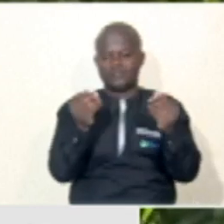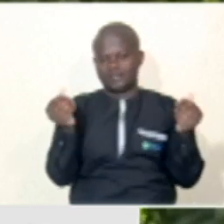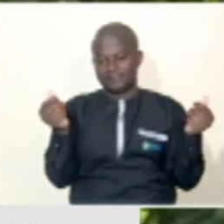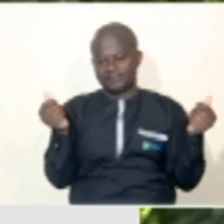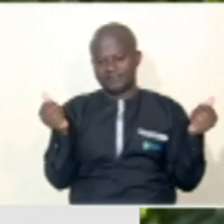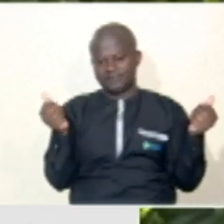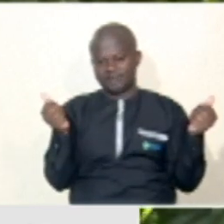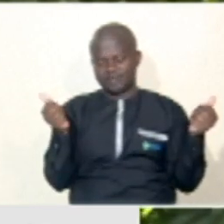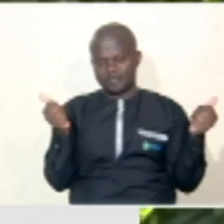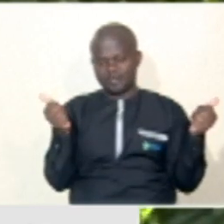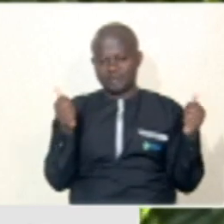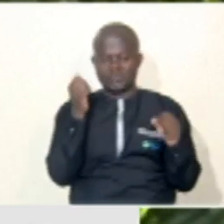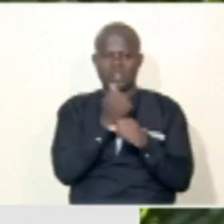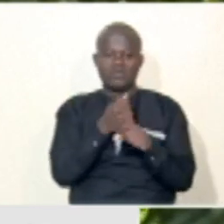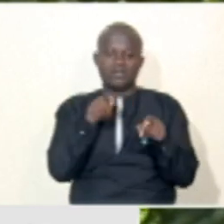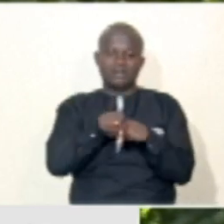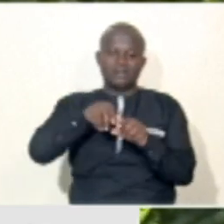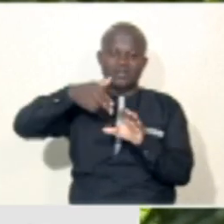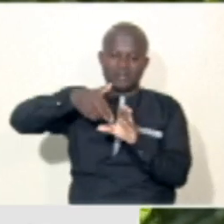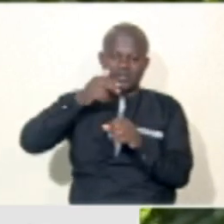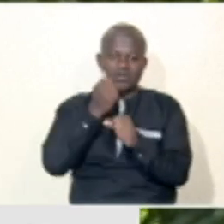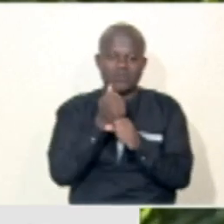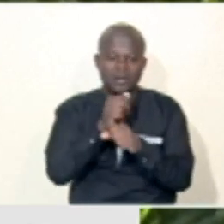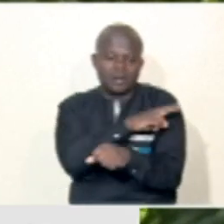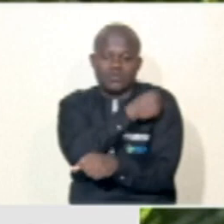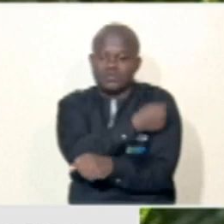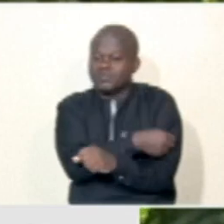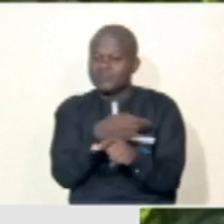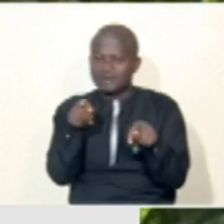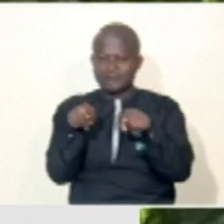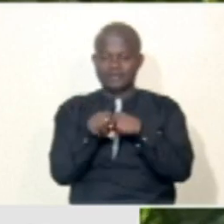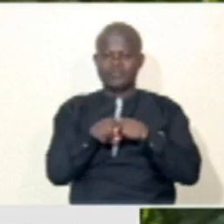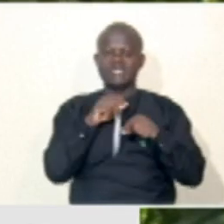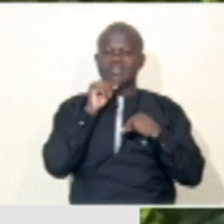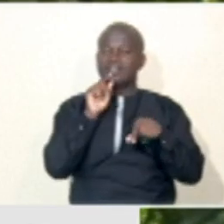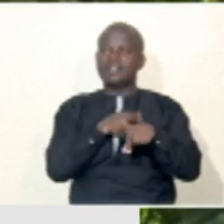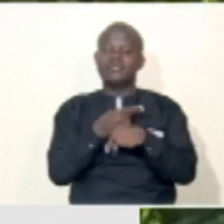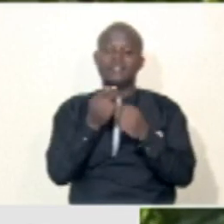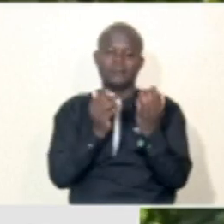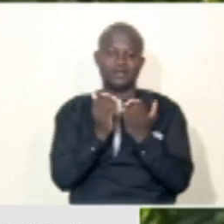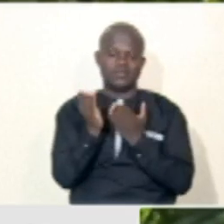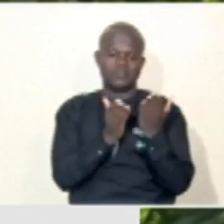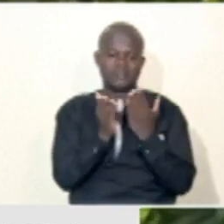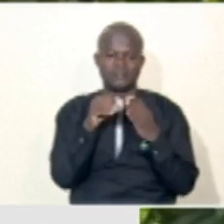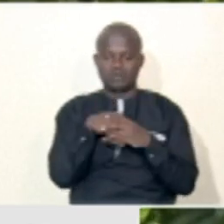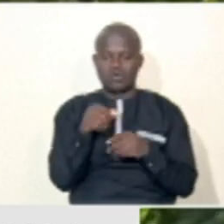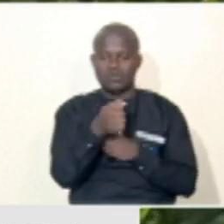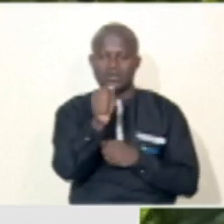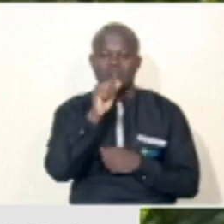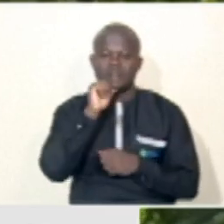gikemutse. Nibakore nka station, nibakore nk'ibitaro nta gihe serivisi mu bukerarugendo